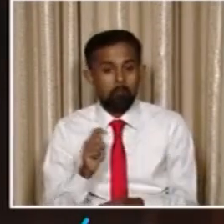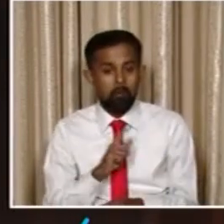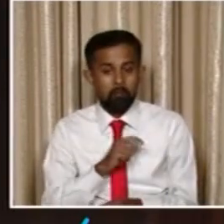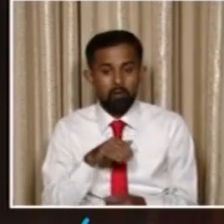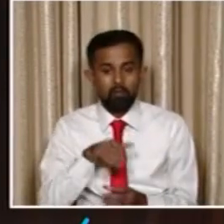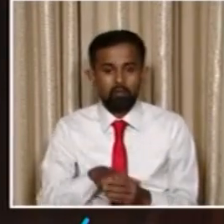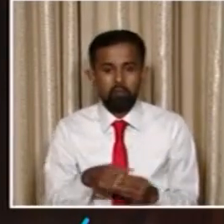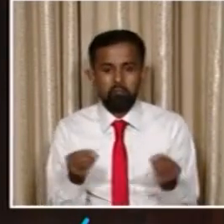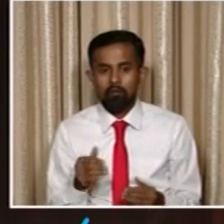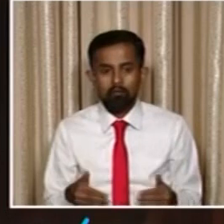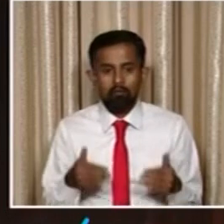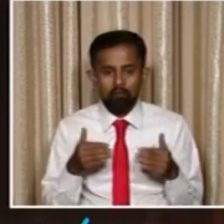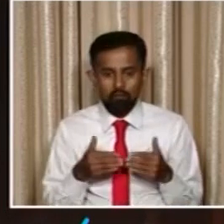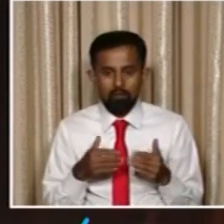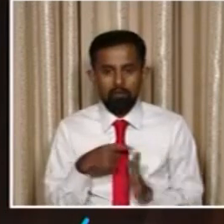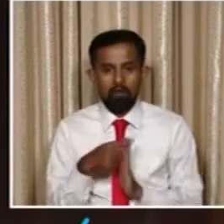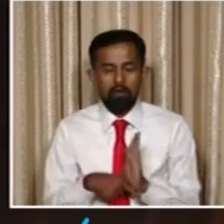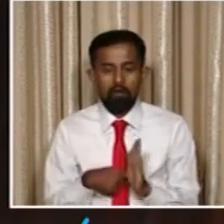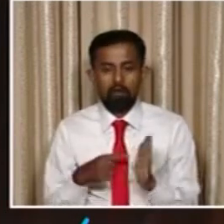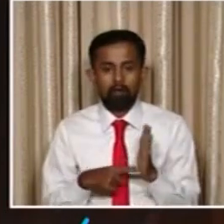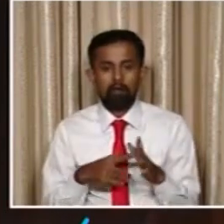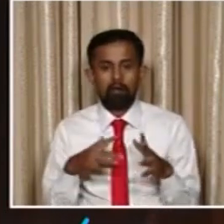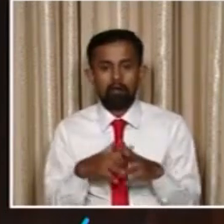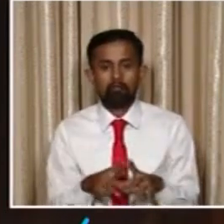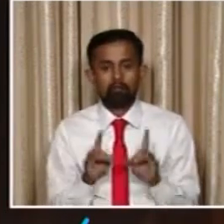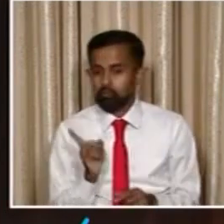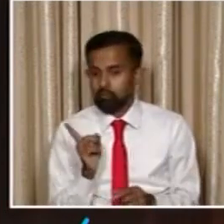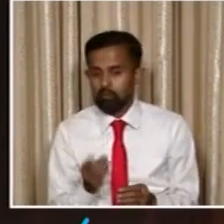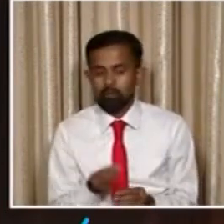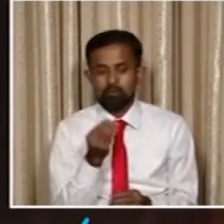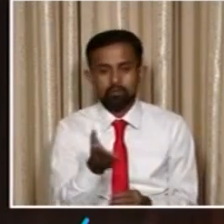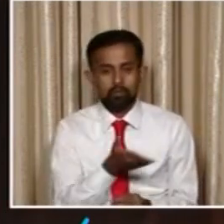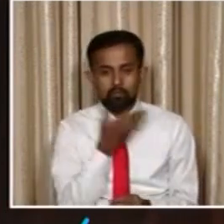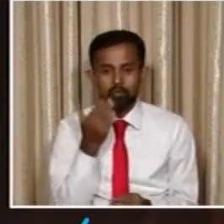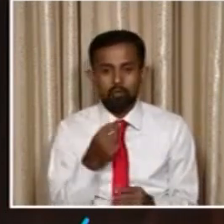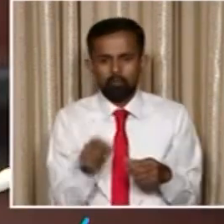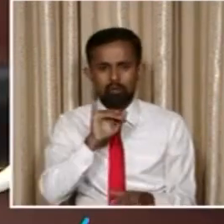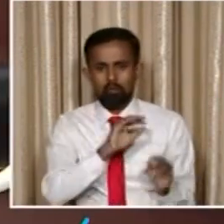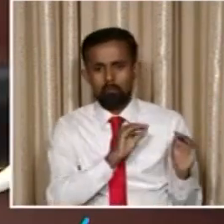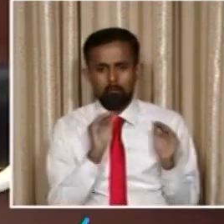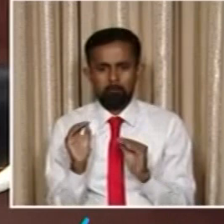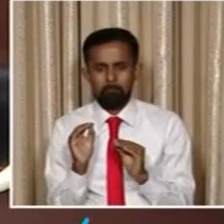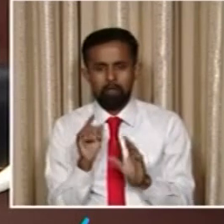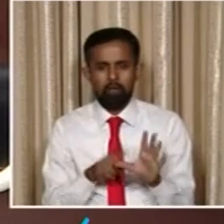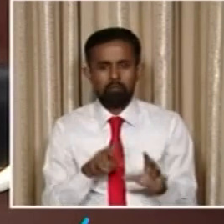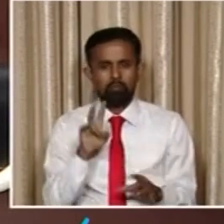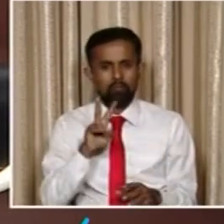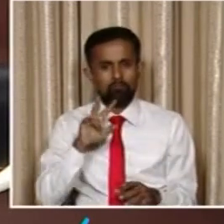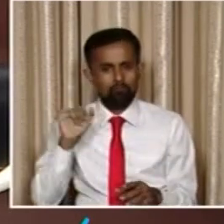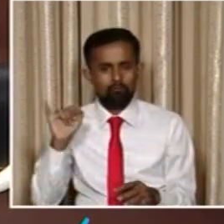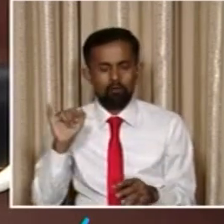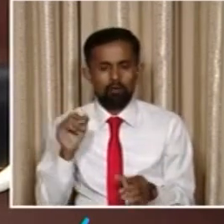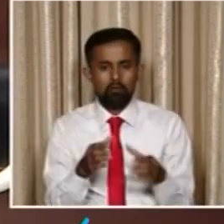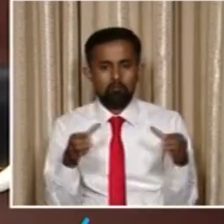තුළ යම් අඩුපාඩුවක් තියෙනවා නම් රටේ පවතින නීතිර අනුකූල දඩුවමක් දෙන්න පුළුවන්. ඒක පාර්ලිමේන්තුව විවාද කරන්න ඕනේ නැහැ. දැන් අවුරුදු 25ක් 26ක්